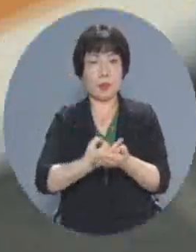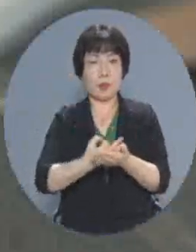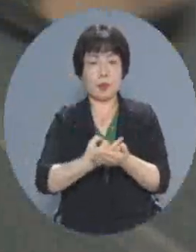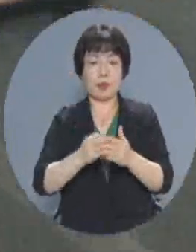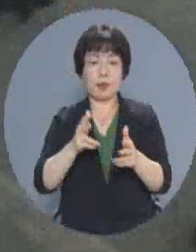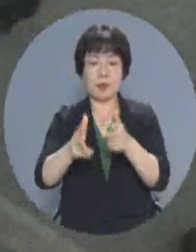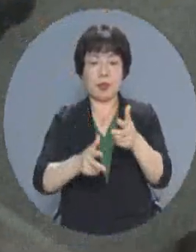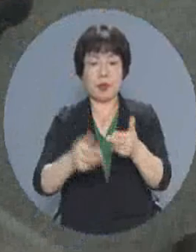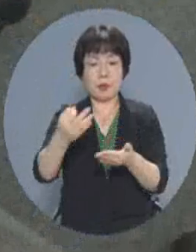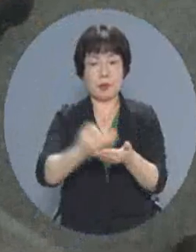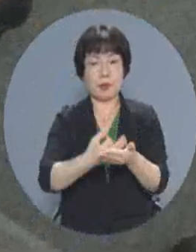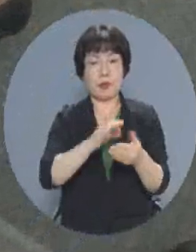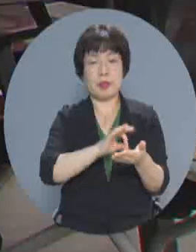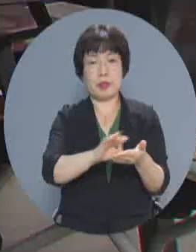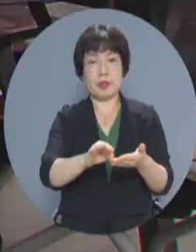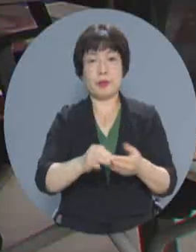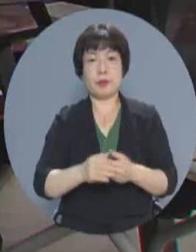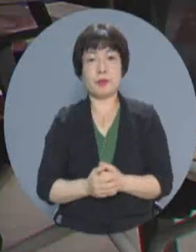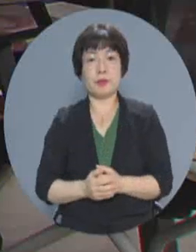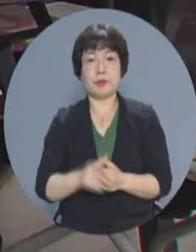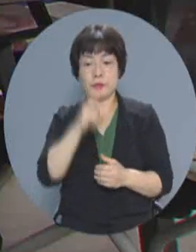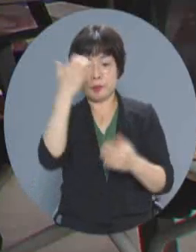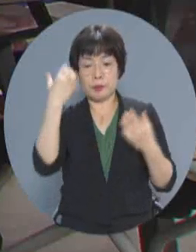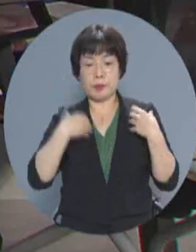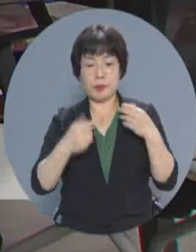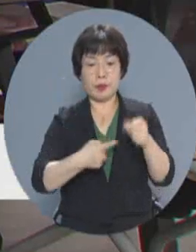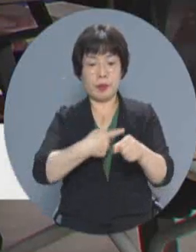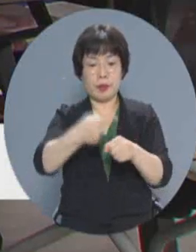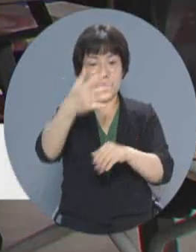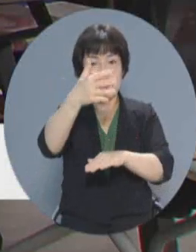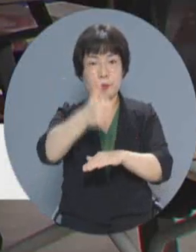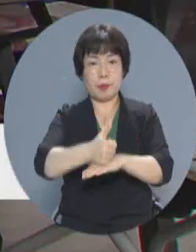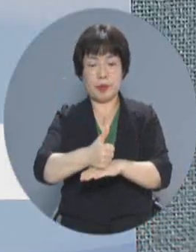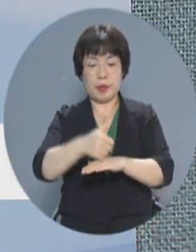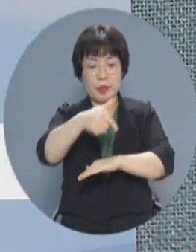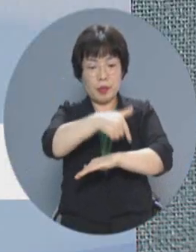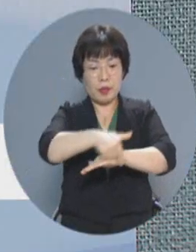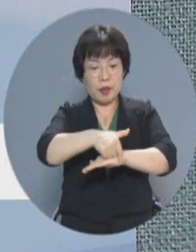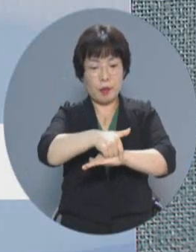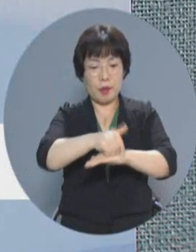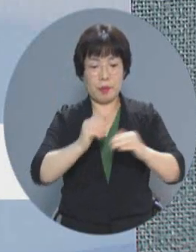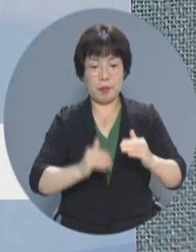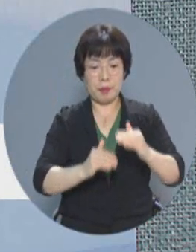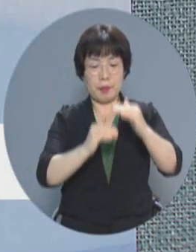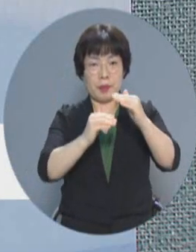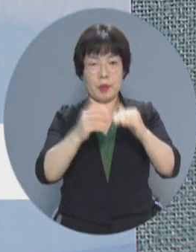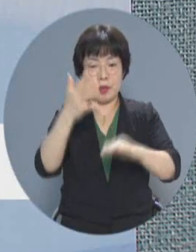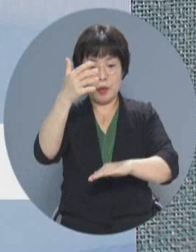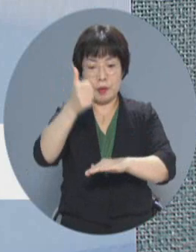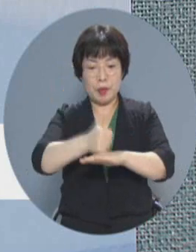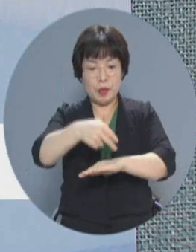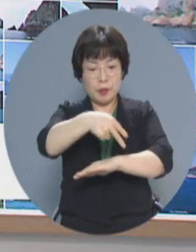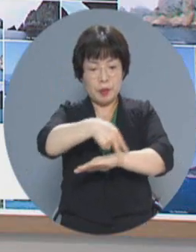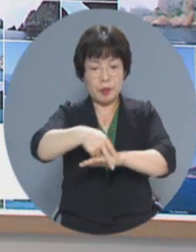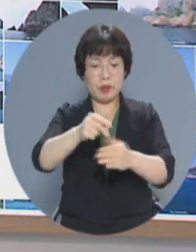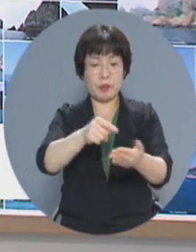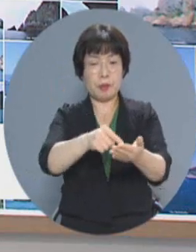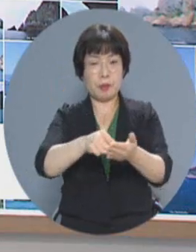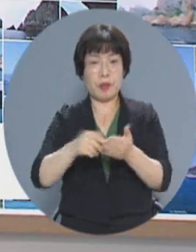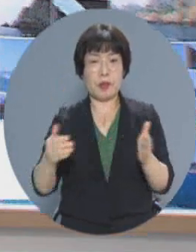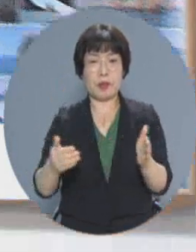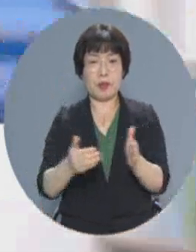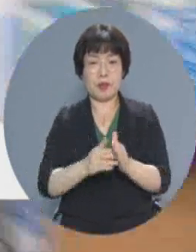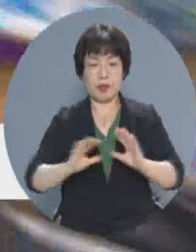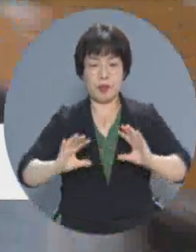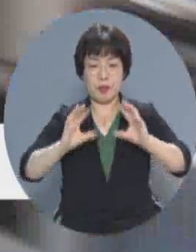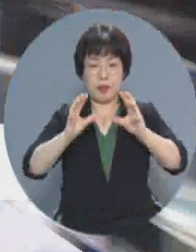수익으로 충당하게 됩니다. 여수시는 내년 말까지 현재 기본 계획을 토대로 최종 실행 계획을 수립하고